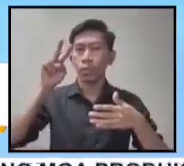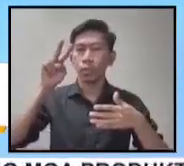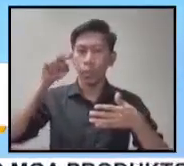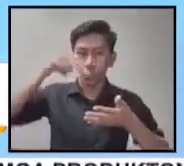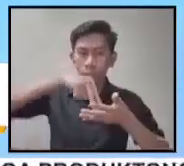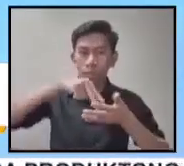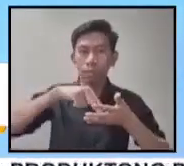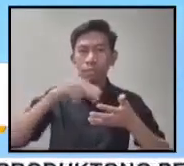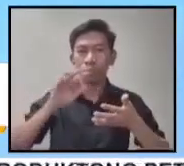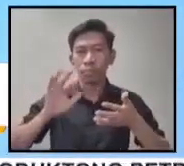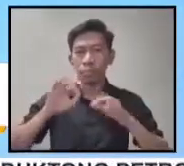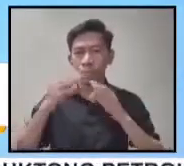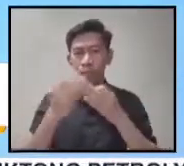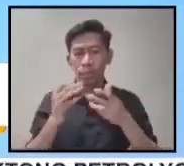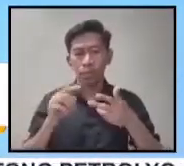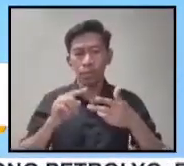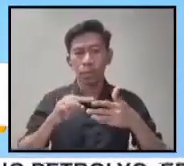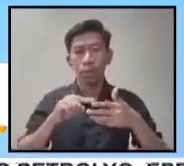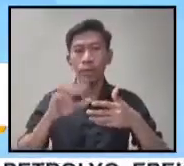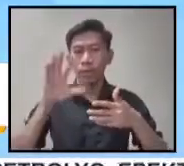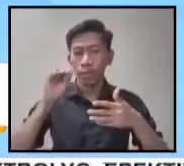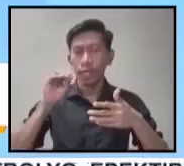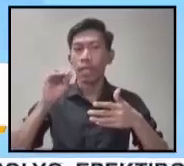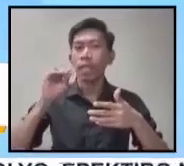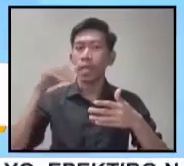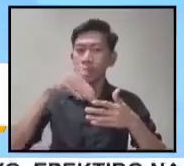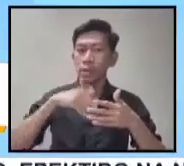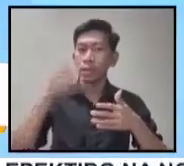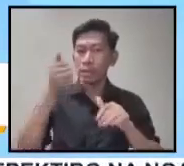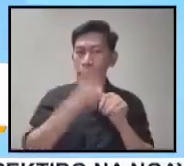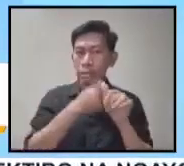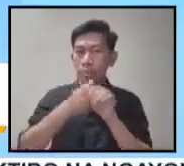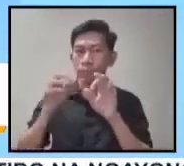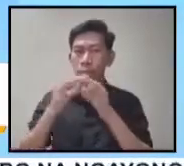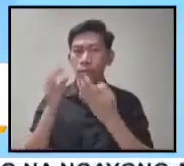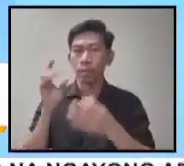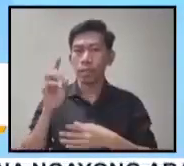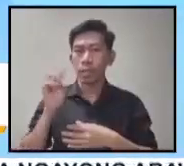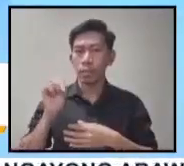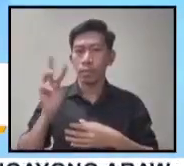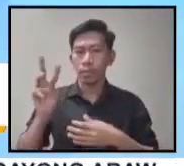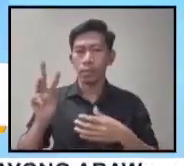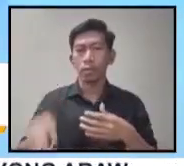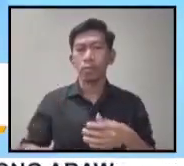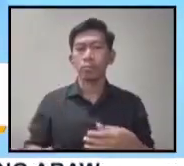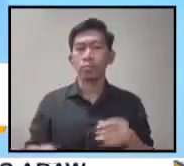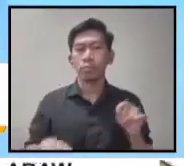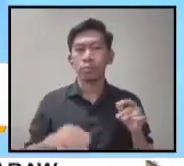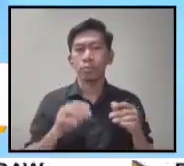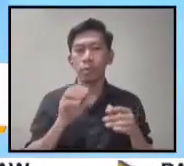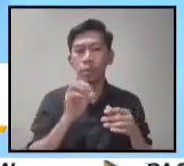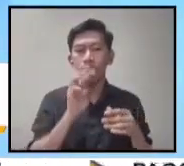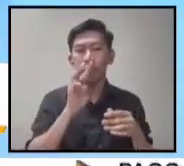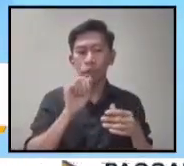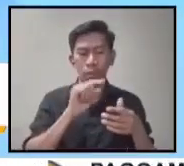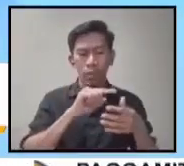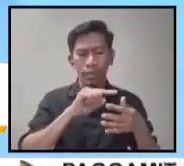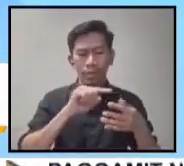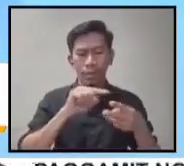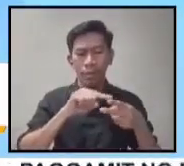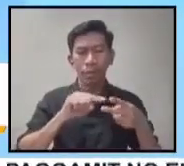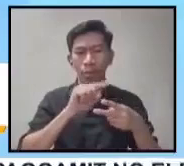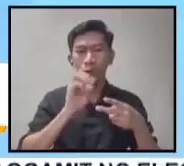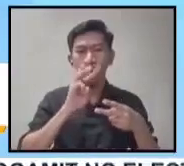casualties. 50,000 pesos naman kada pamilya ang mula sa DMW. Mag-aabot din ng OWA at DMW ng wake and